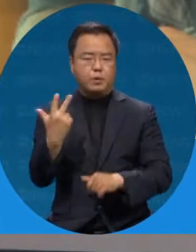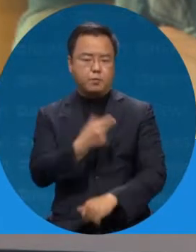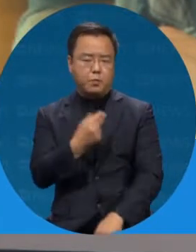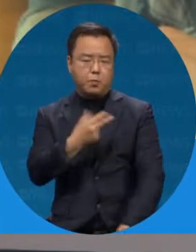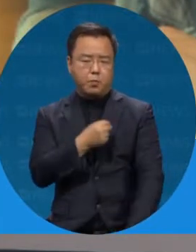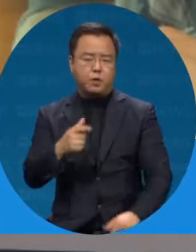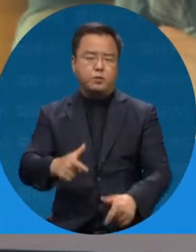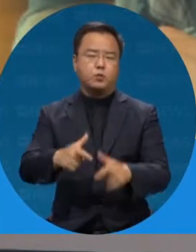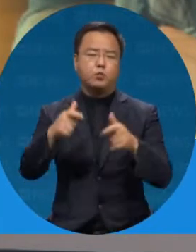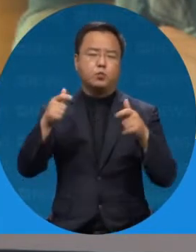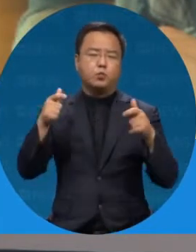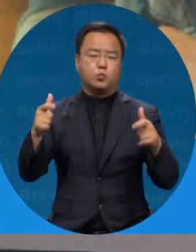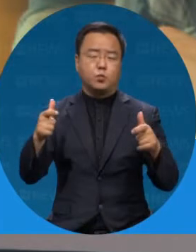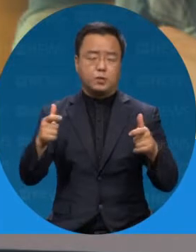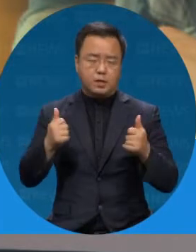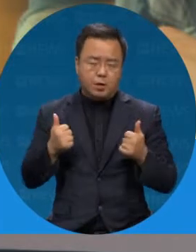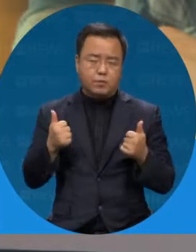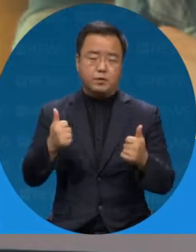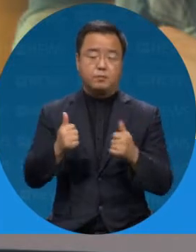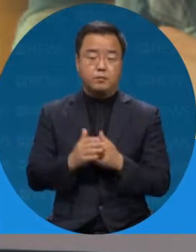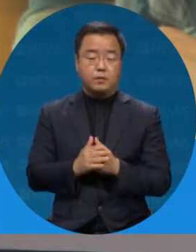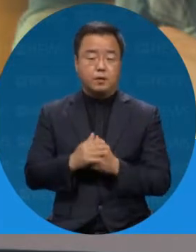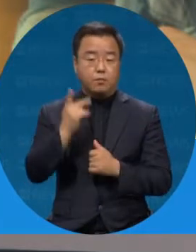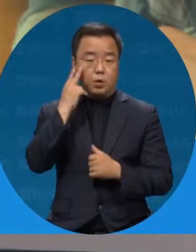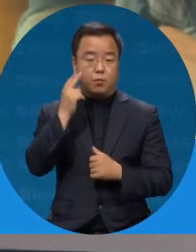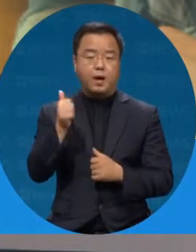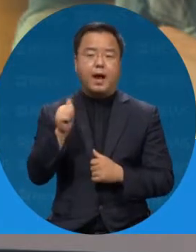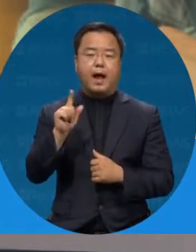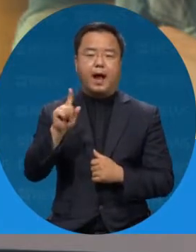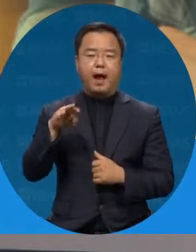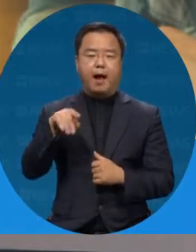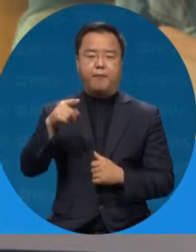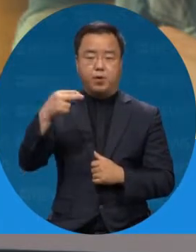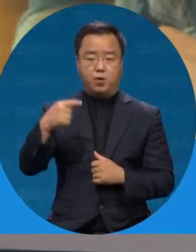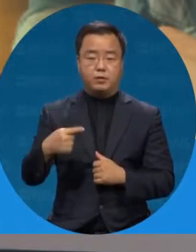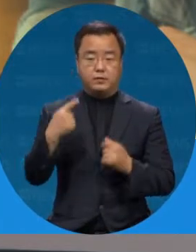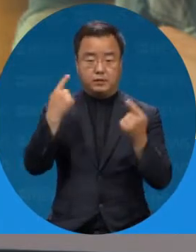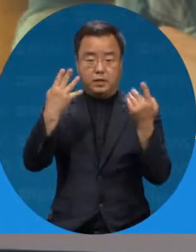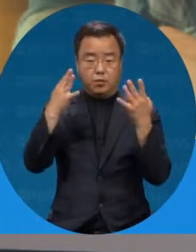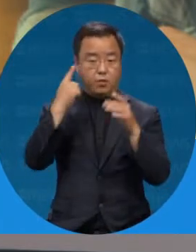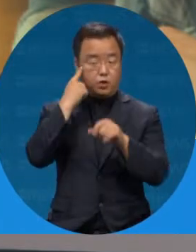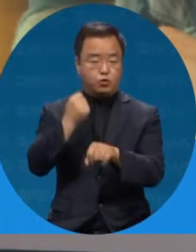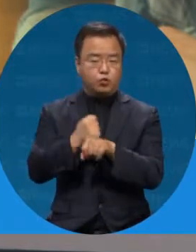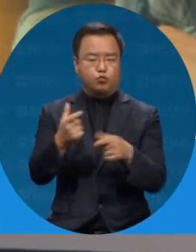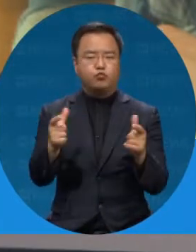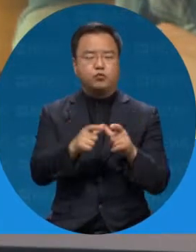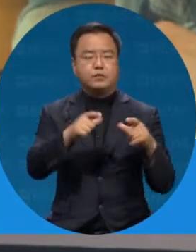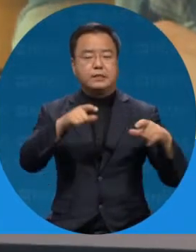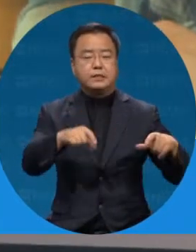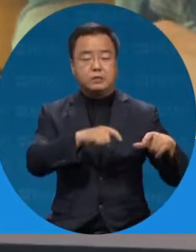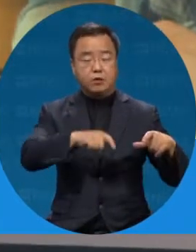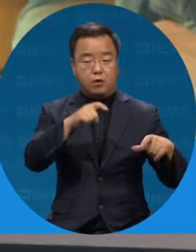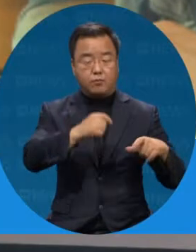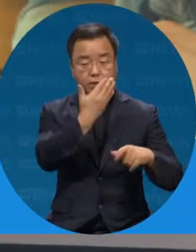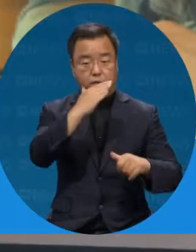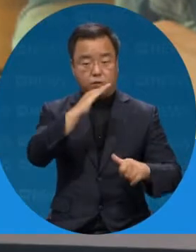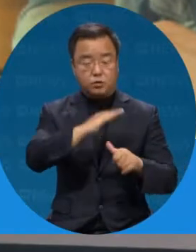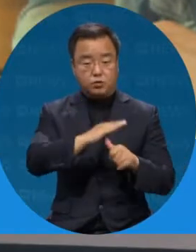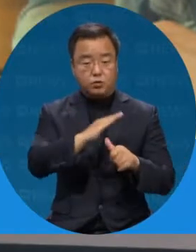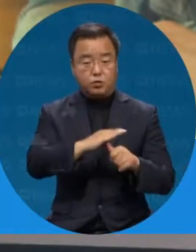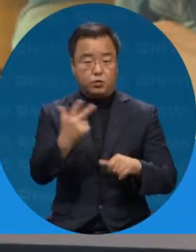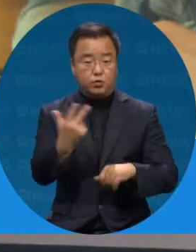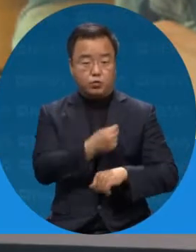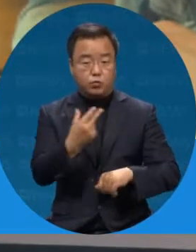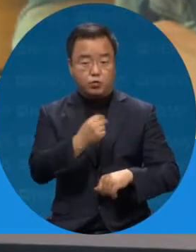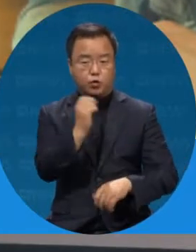있죠. 이런 가운데 미국 하버드대 연구진들이 지역 내 청소년 접종률과 피해 규모가 높은